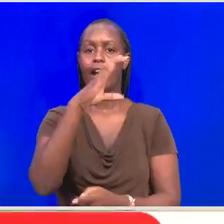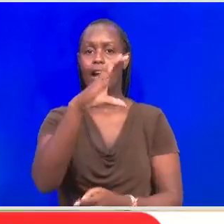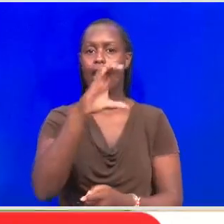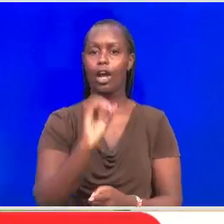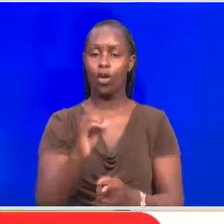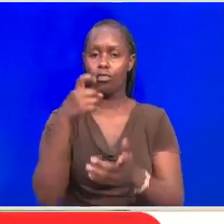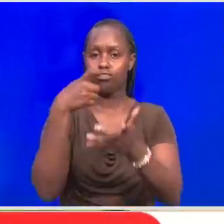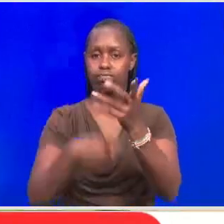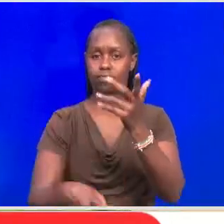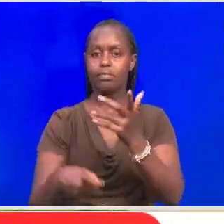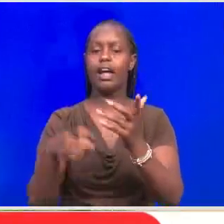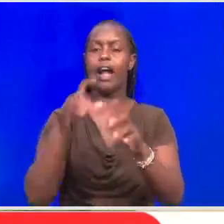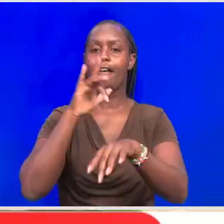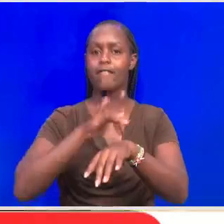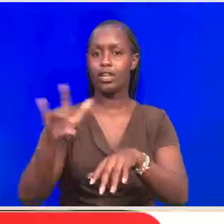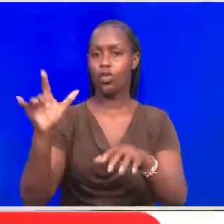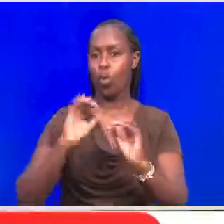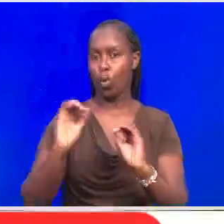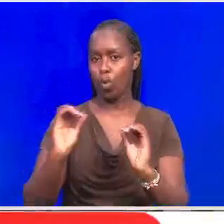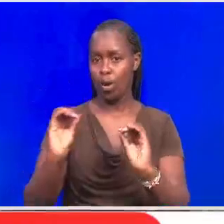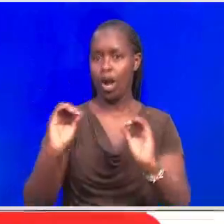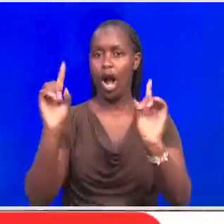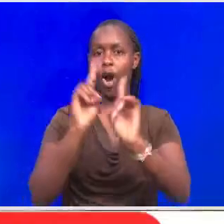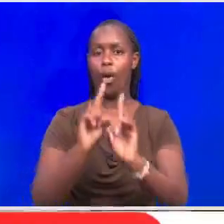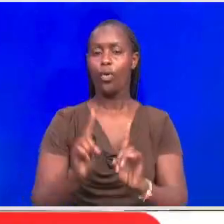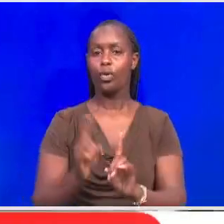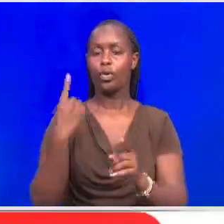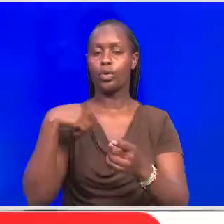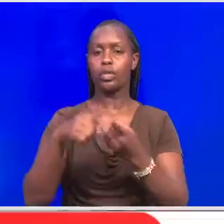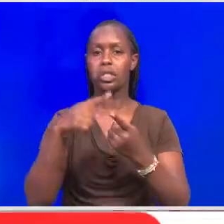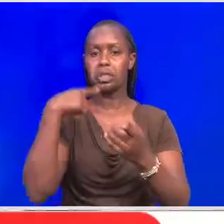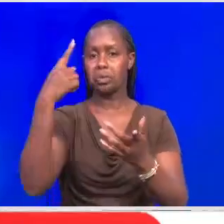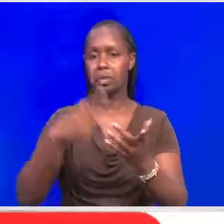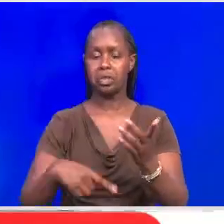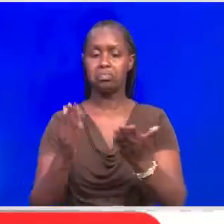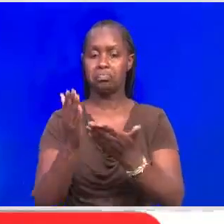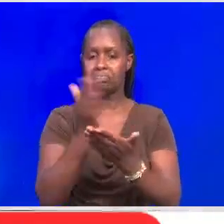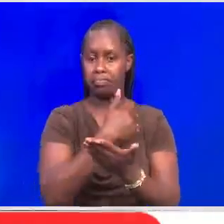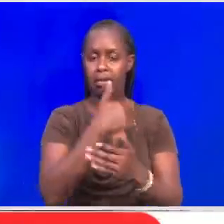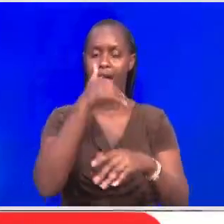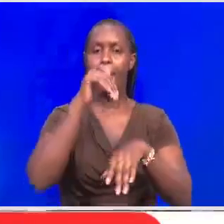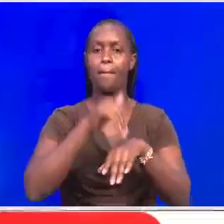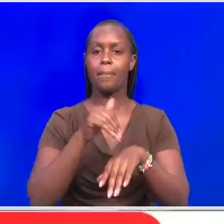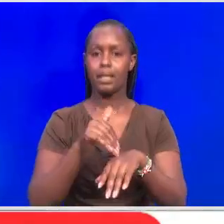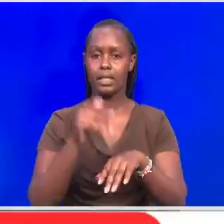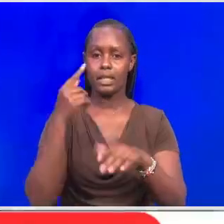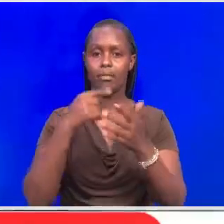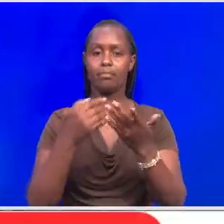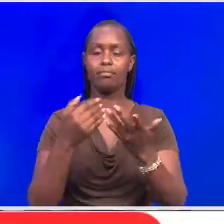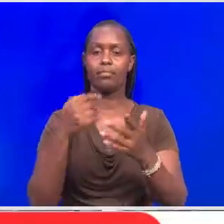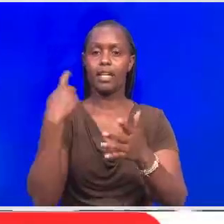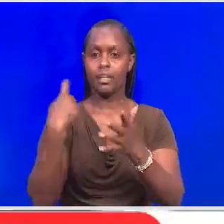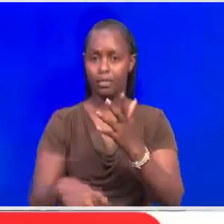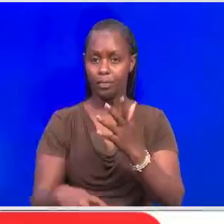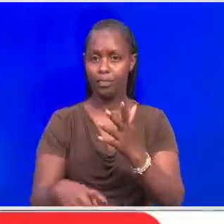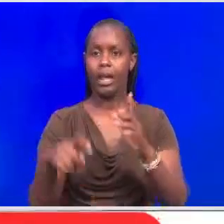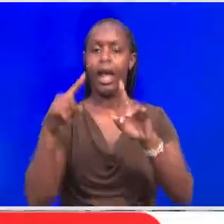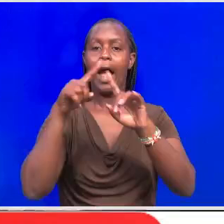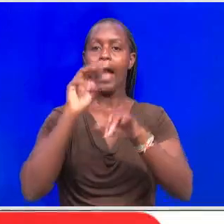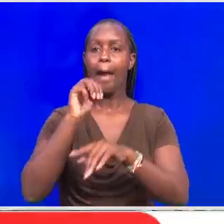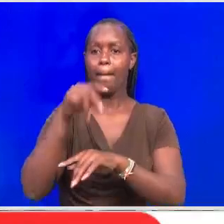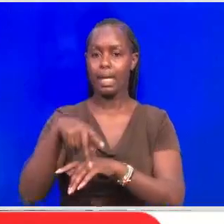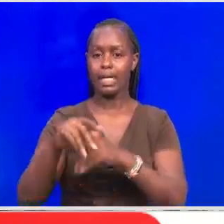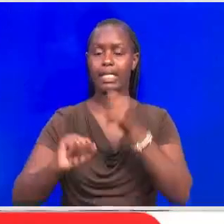na kwamba kungekuwepo na ongezeko la tozo ya kutuma pesa kwa njia ya simu iliyopendekezwa hapo awali. Wabunge wanaoiunga mkono mswada